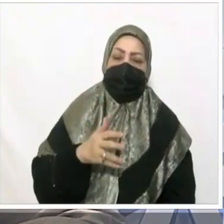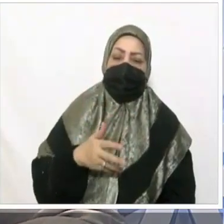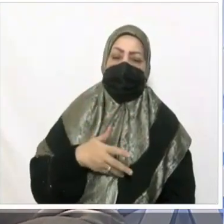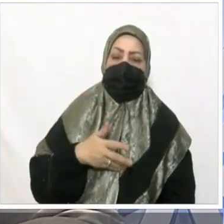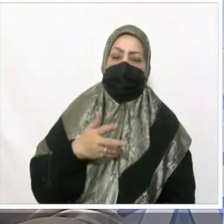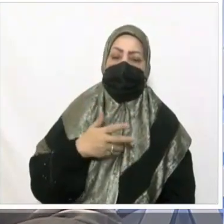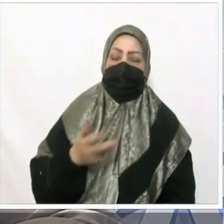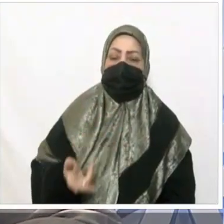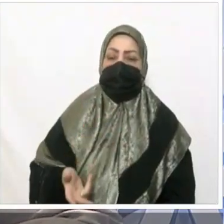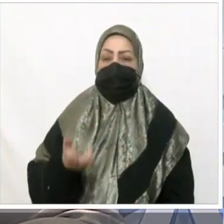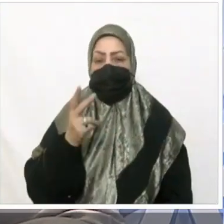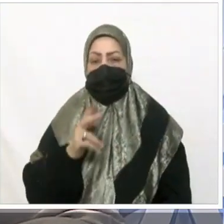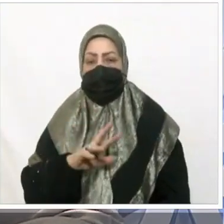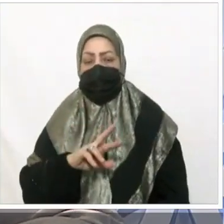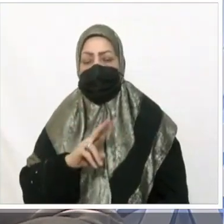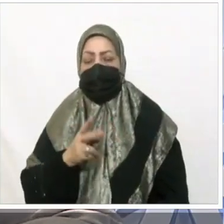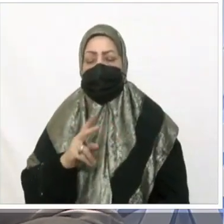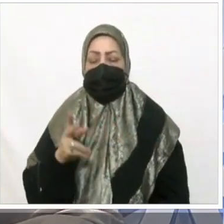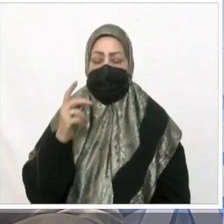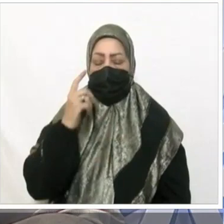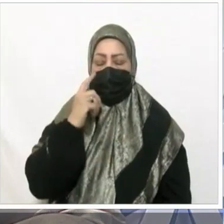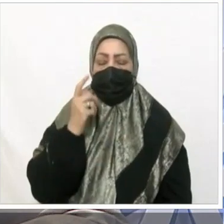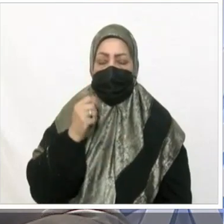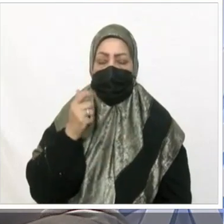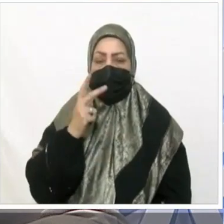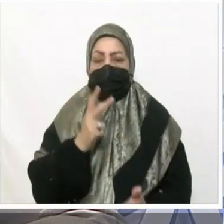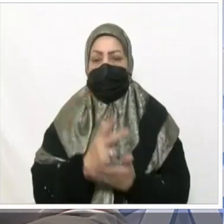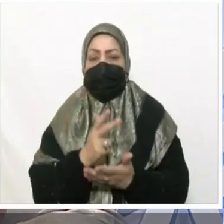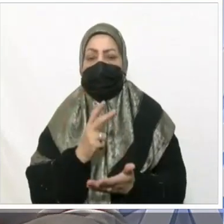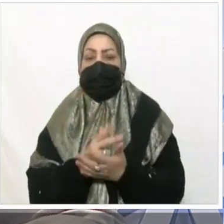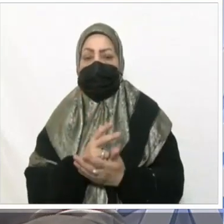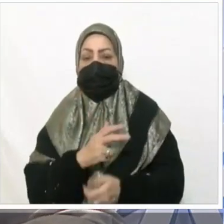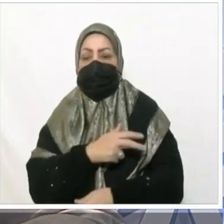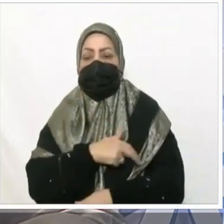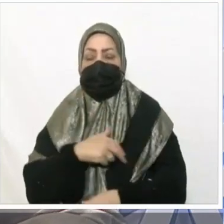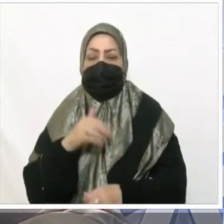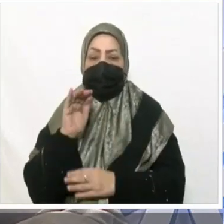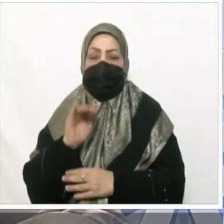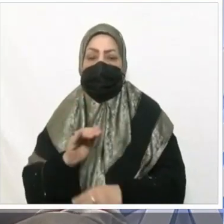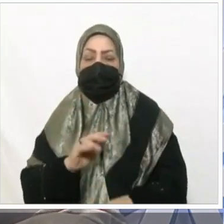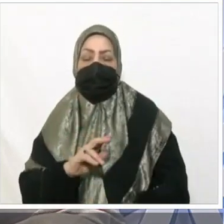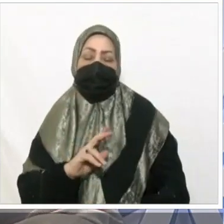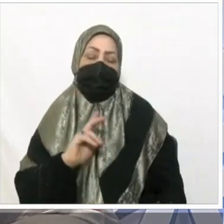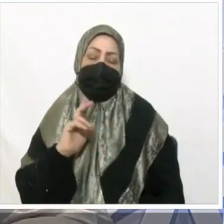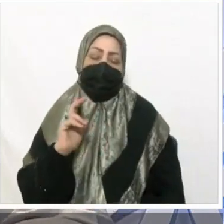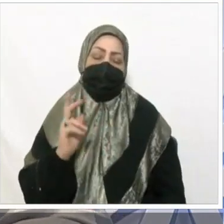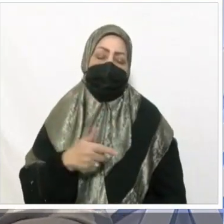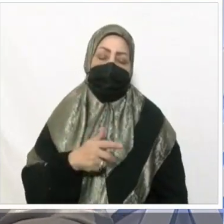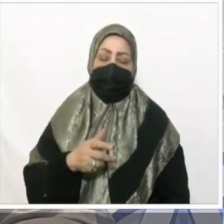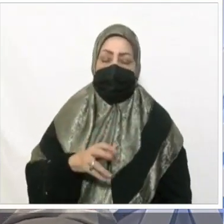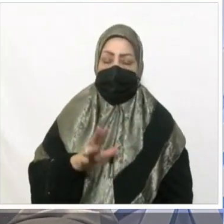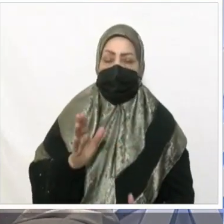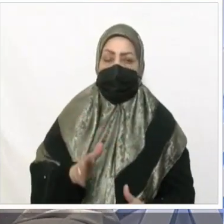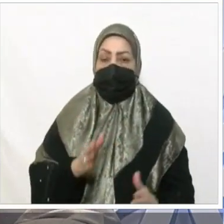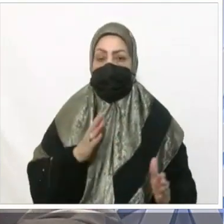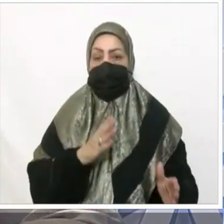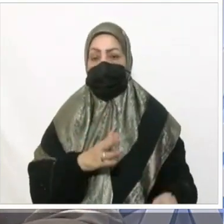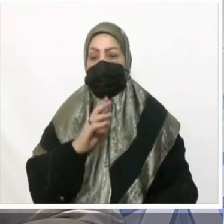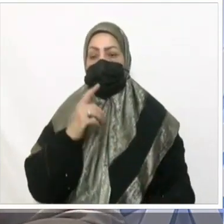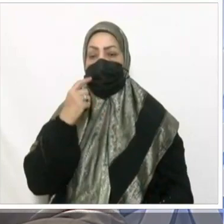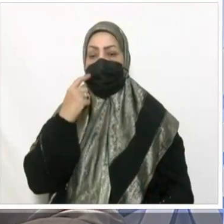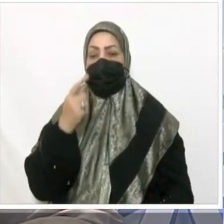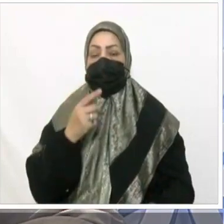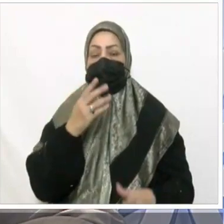من الدولة، أو الزوجة اللي تاخذ مرتب، هذه بنطلعوها من الحساب. لكن الآن أنا نتكلم على أسرة تتكون من أربعة أفراد